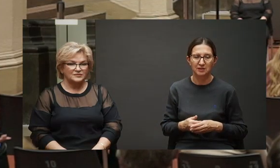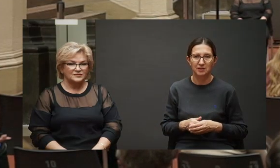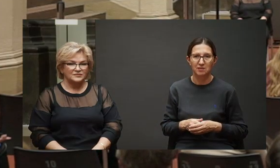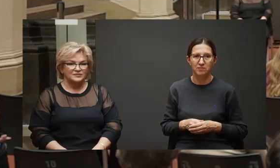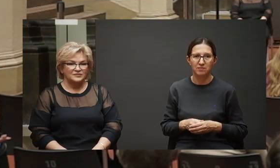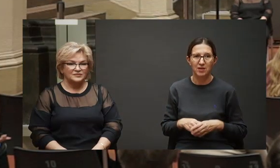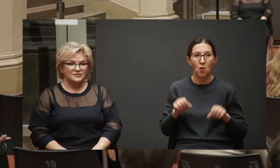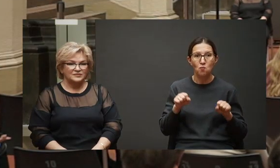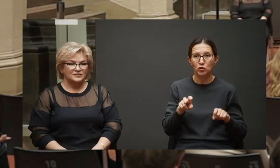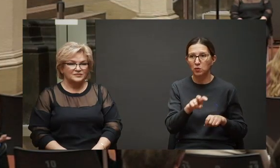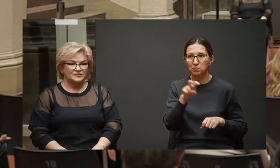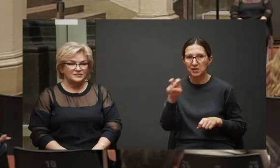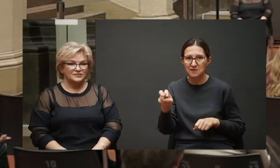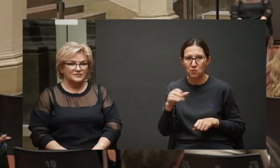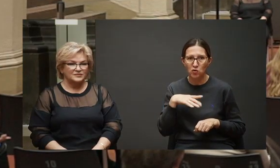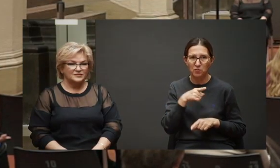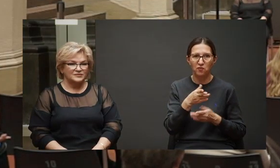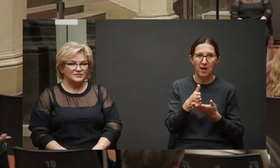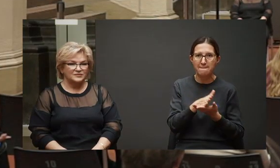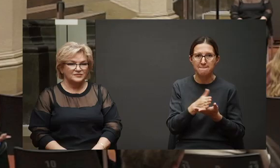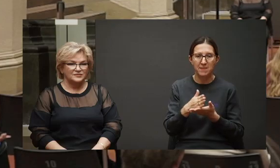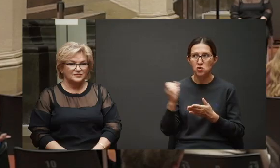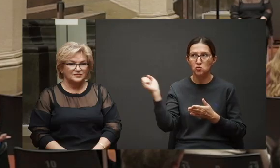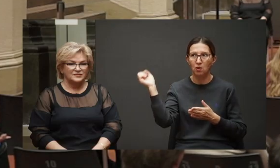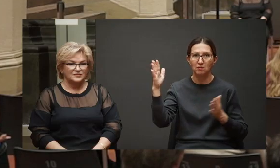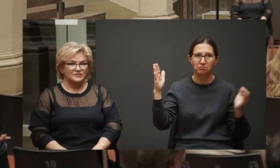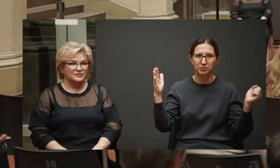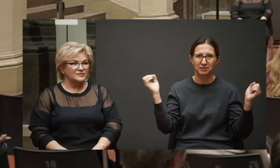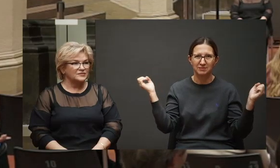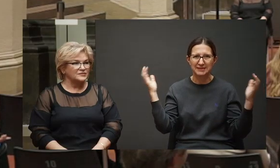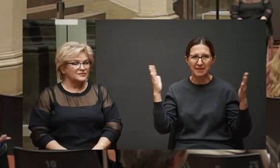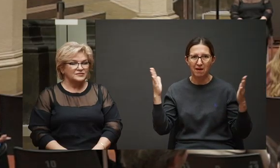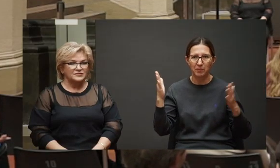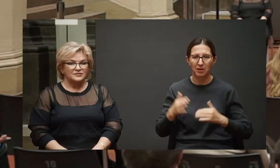очень? Может пересесть, потому что вы между динамиками.